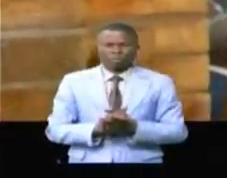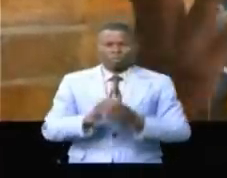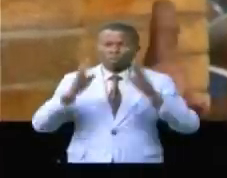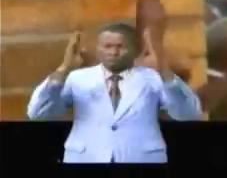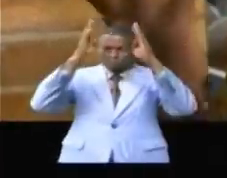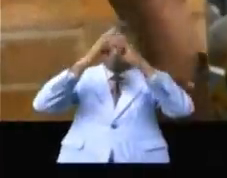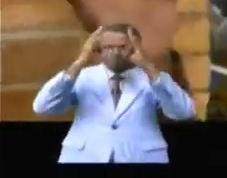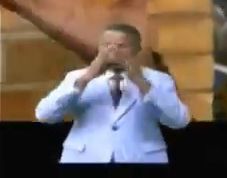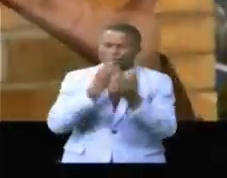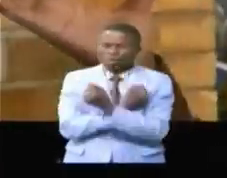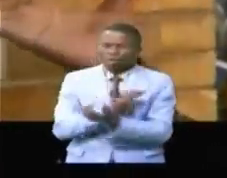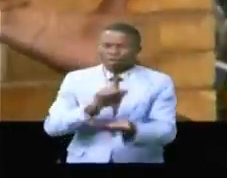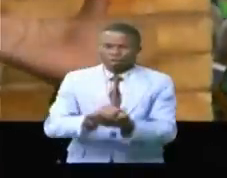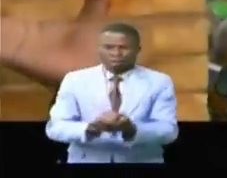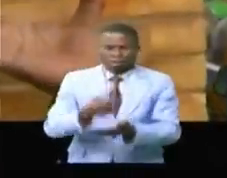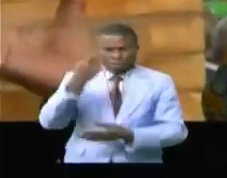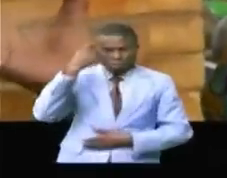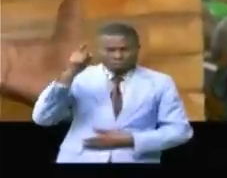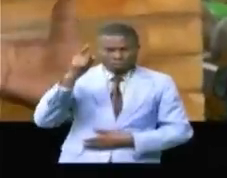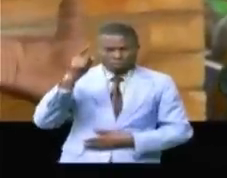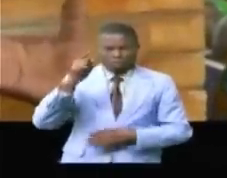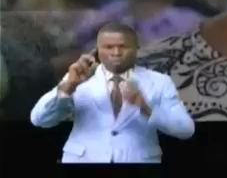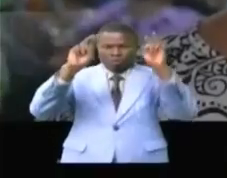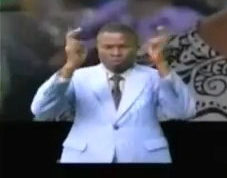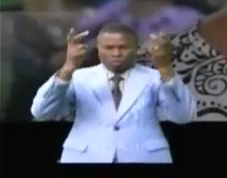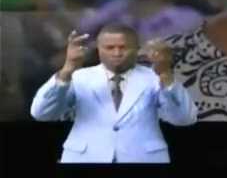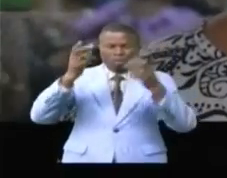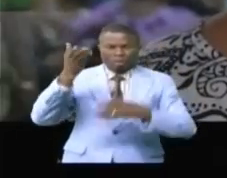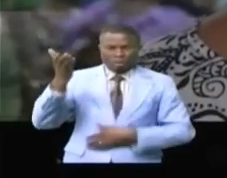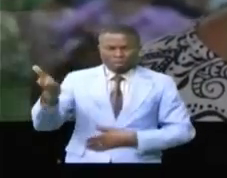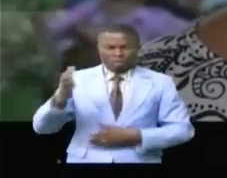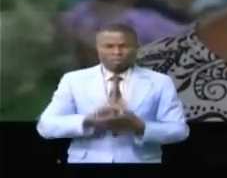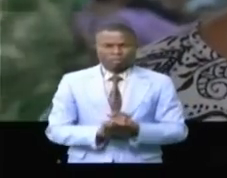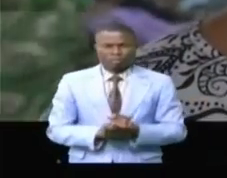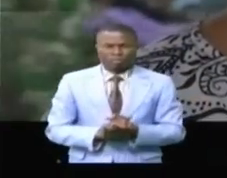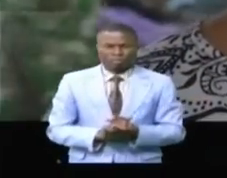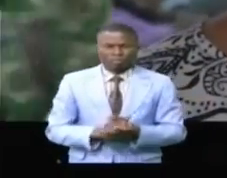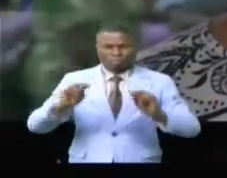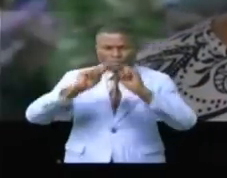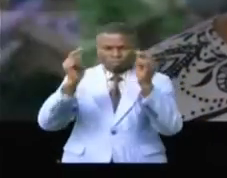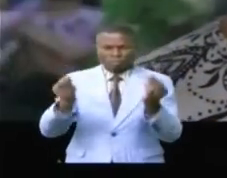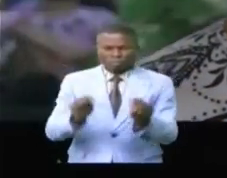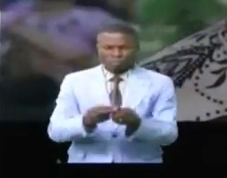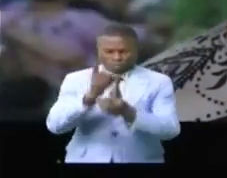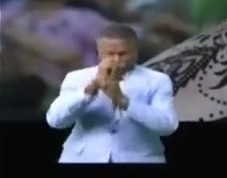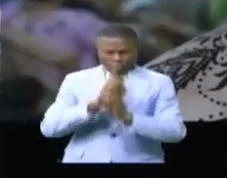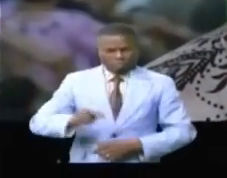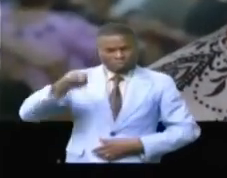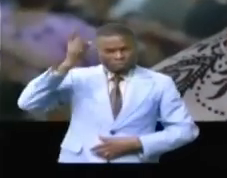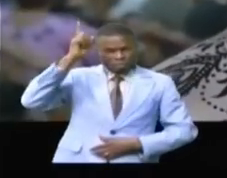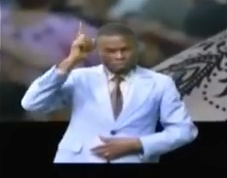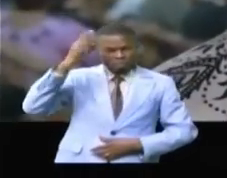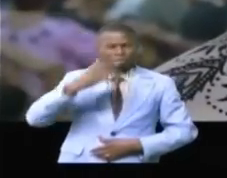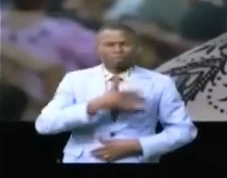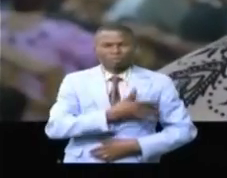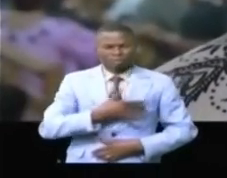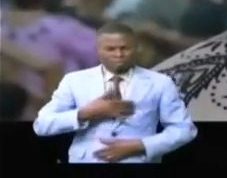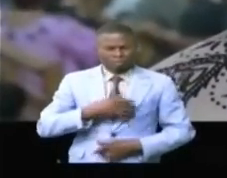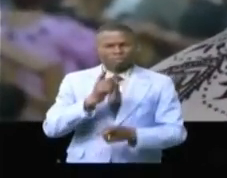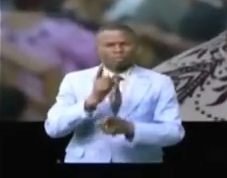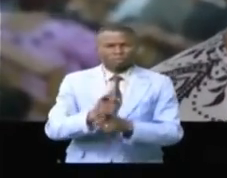avait un tel amour pour cette ville de Kamanyola. Grâce à son mouvement d'authenticité à l'époque, j'ai eu un nom